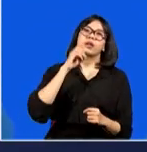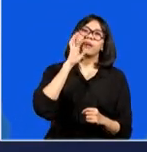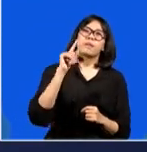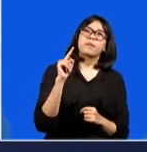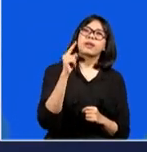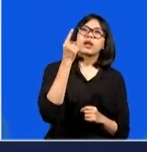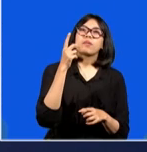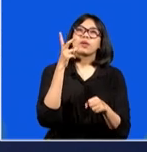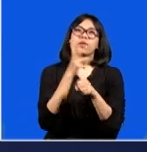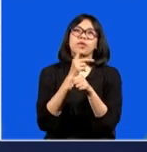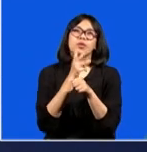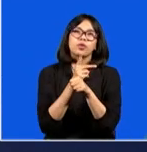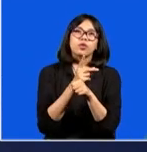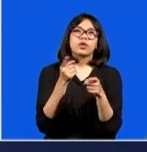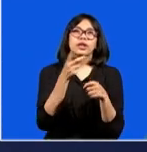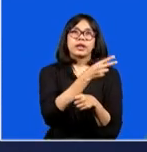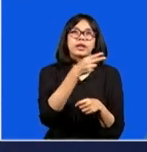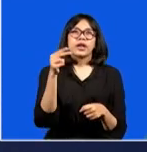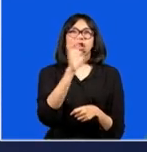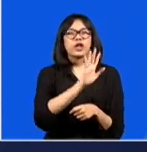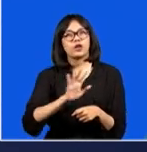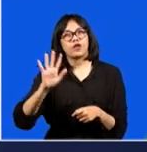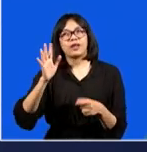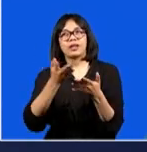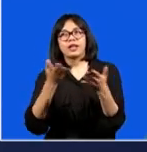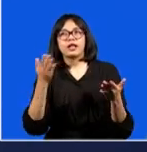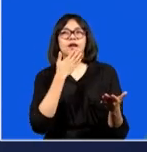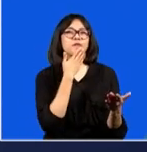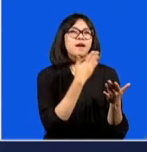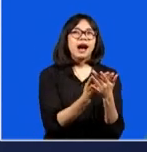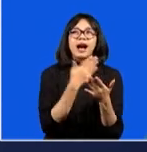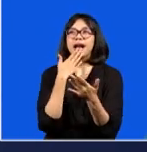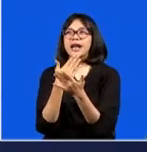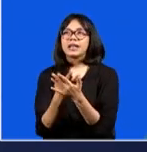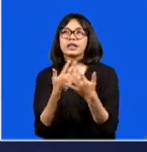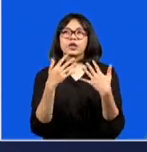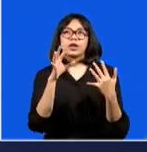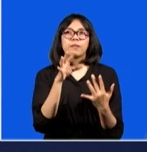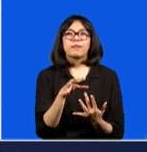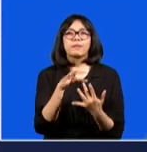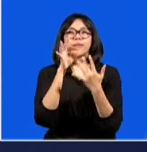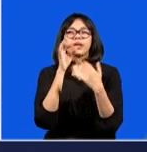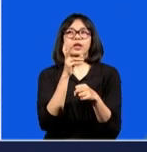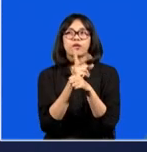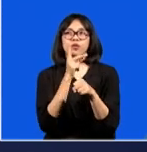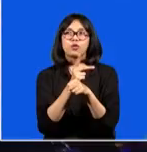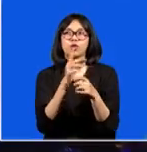untuk guru untuk para guru-guru di Indonesia Terima kasih sudah memilih menjadi guru